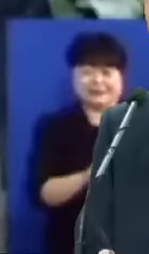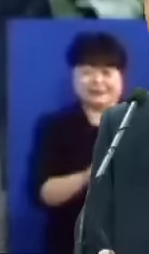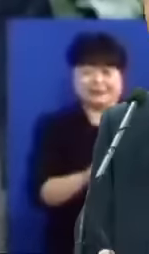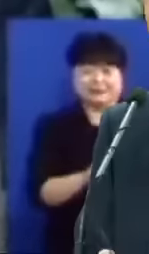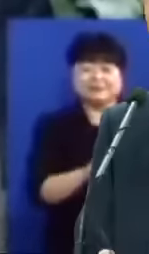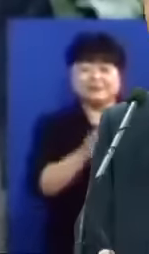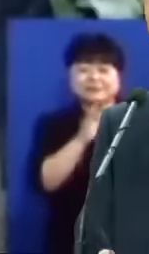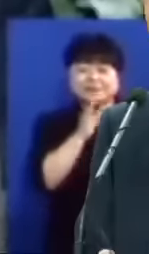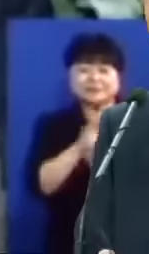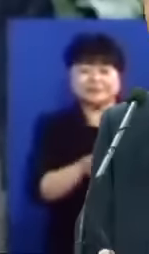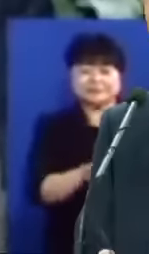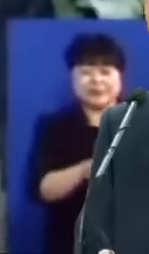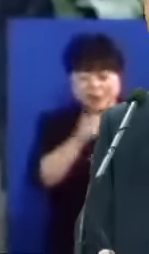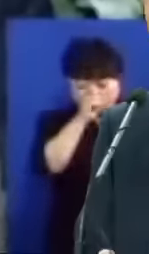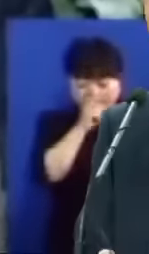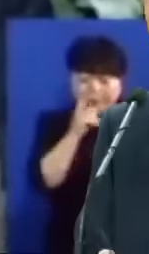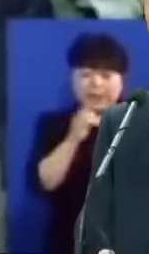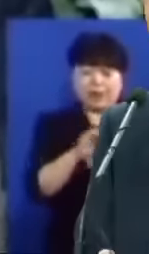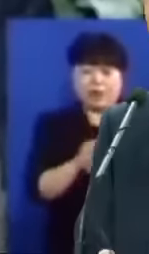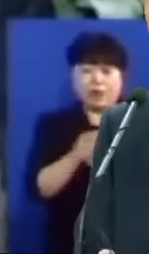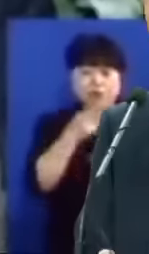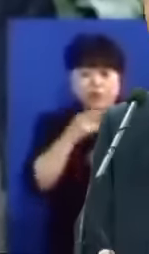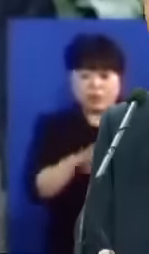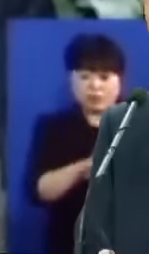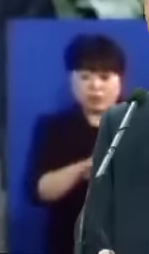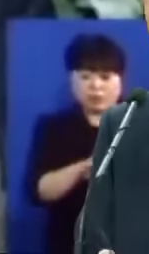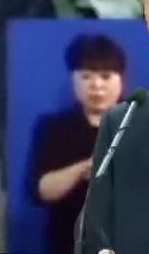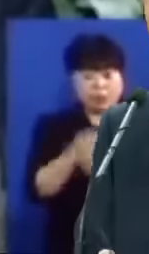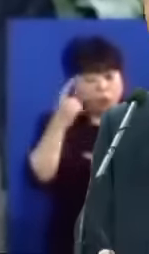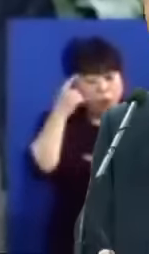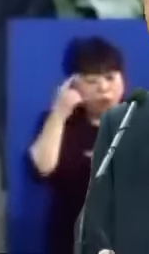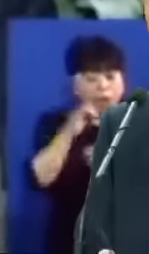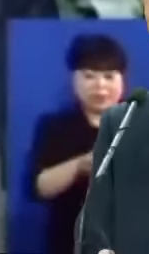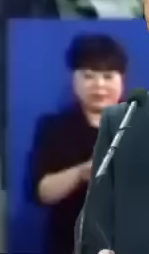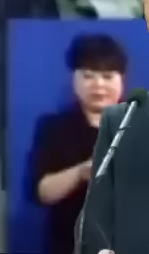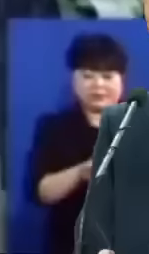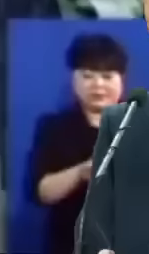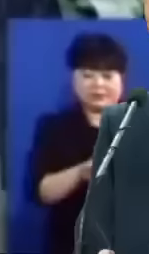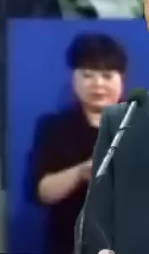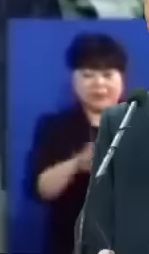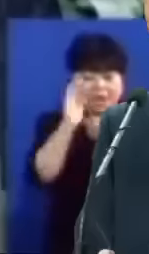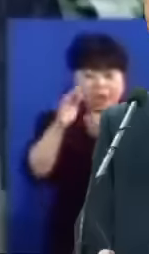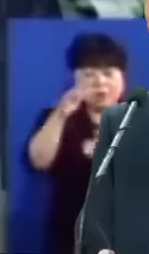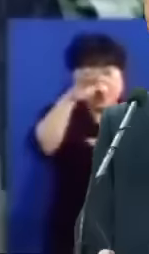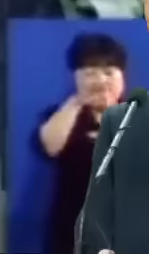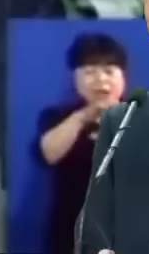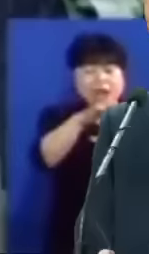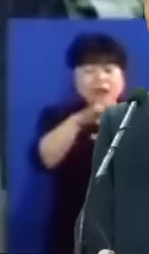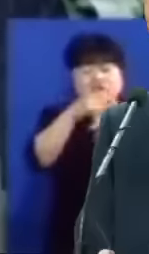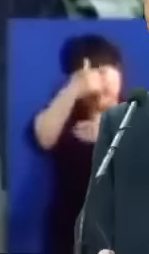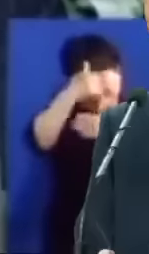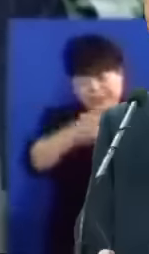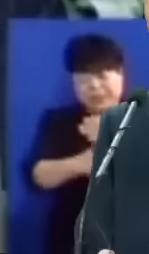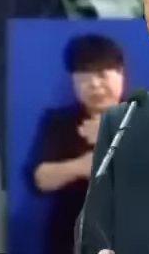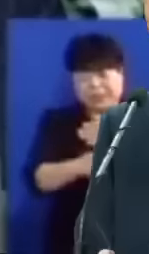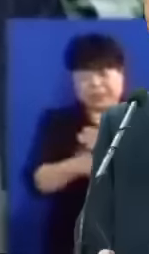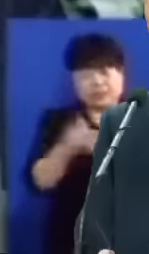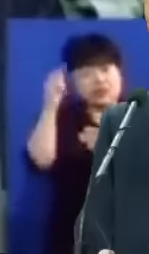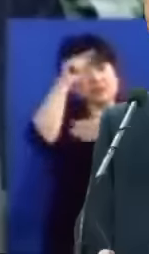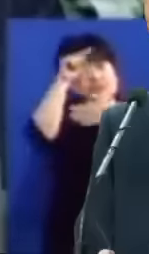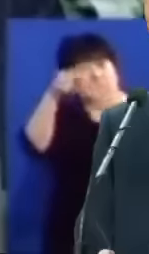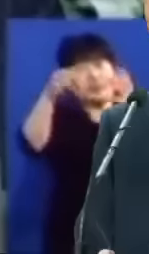궁창이 생겨났는데 좋다고 말씀 안 했습니다. 왜 그랬는가요? 장차 마귀가 타락해서